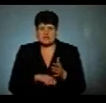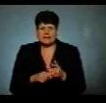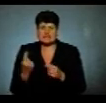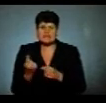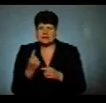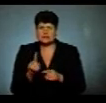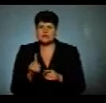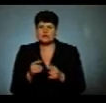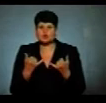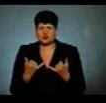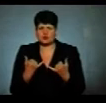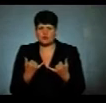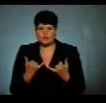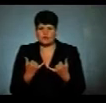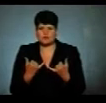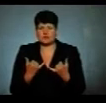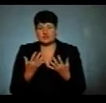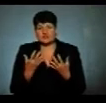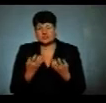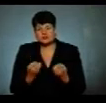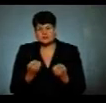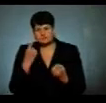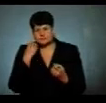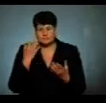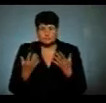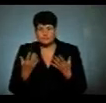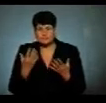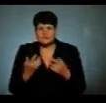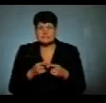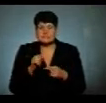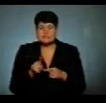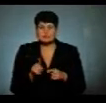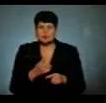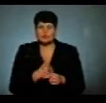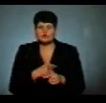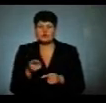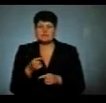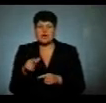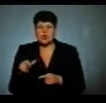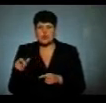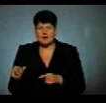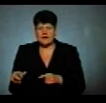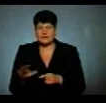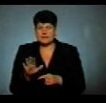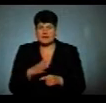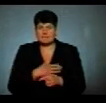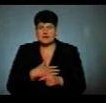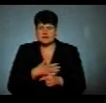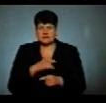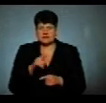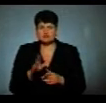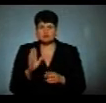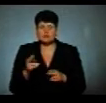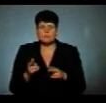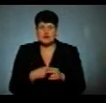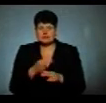сьогодні десь ще спонукало не закриватися, це те, що ми хотіли, щоб тернополяни не переживали те, що будуть без продуктів,